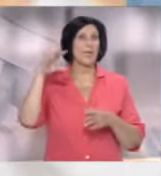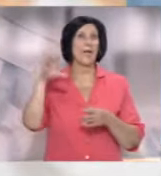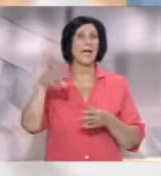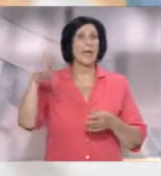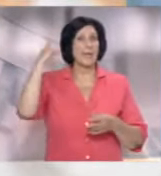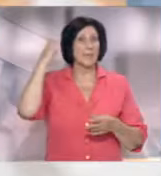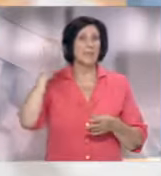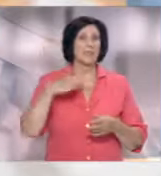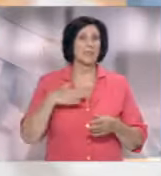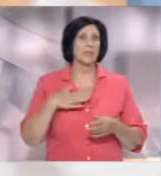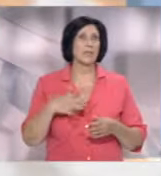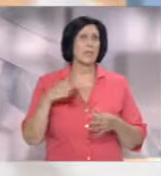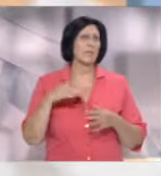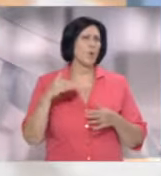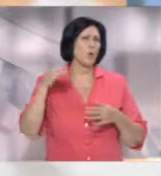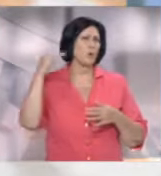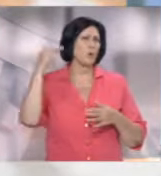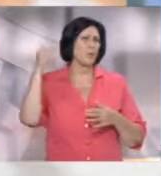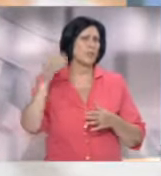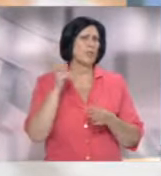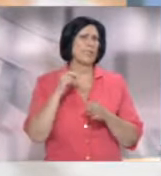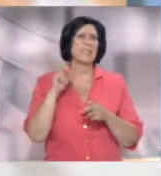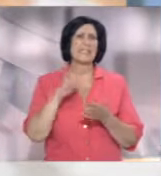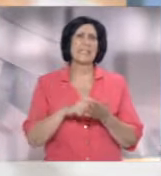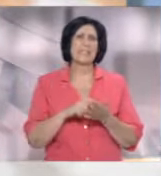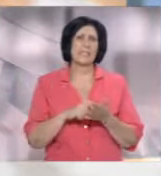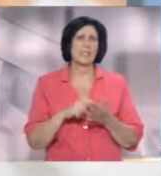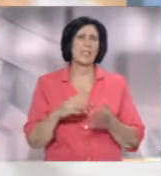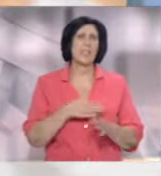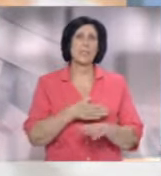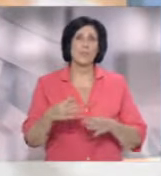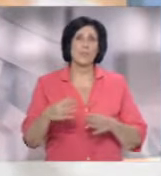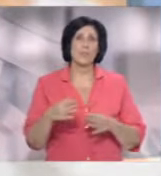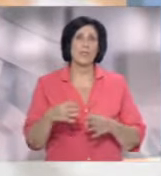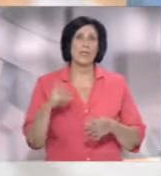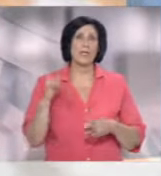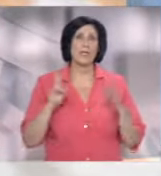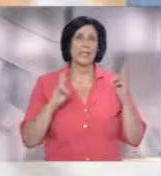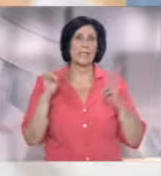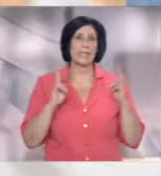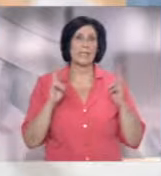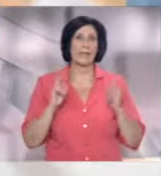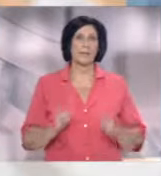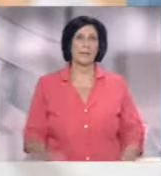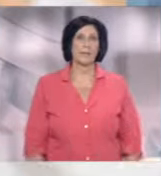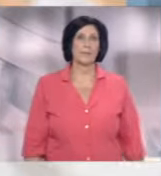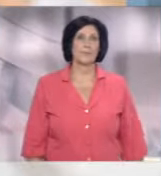които далеч надхвърлят организирането и провеждането на предсрочните парламентарни избори.